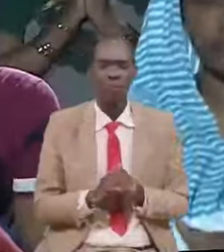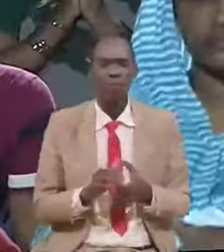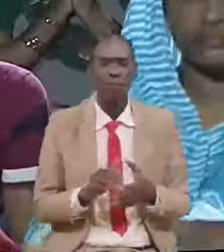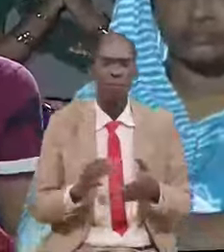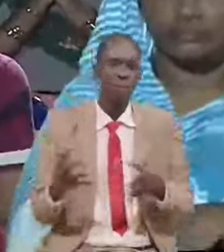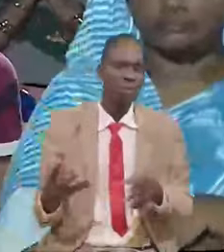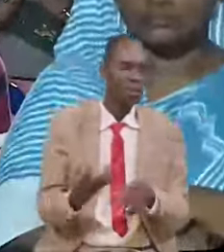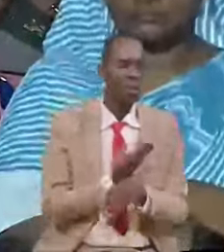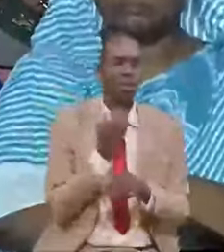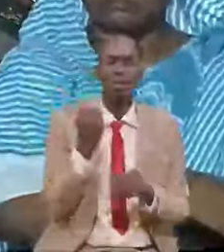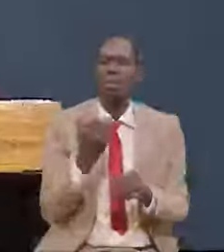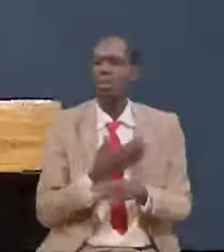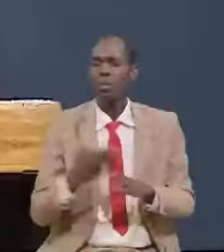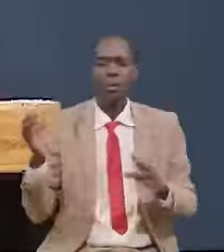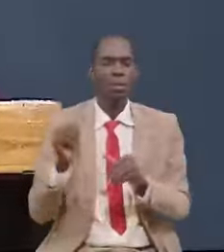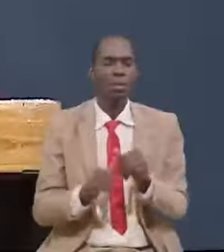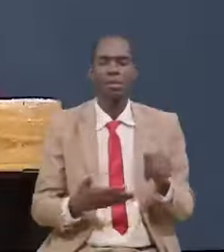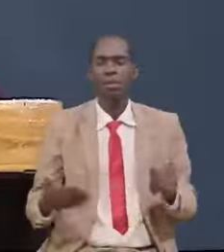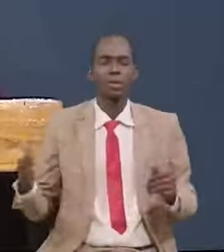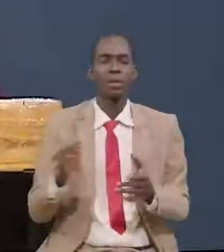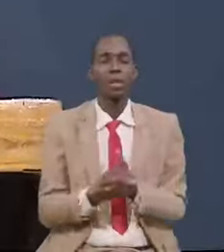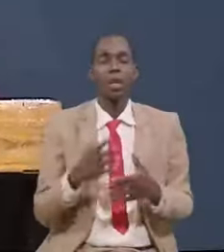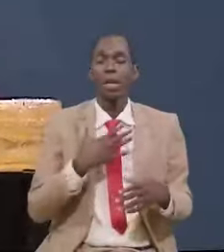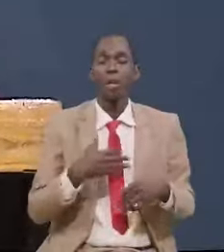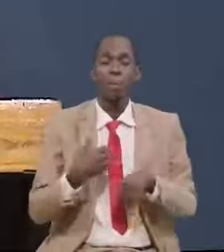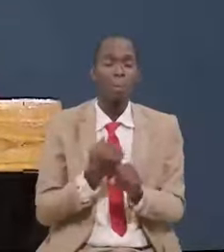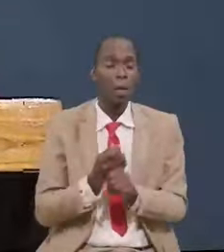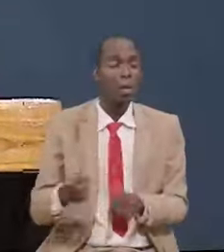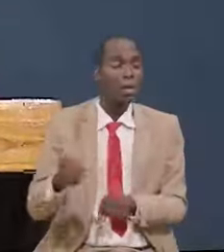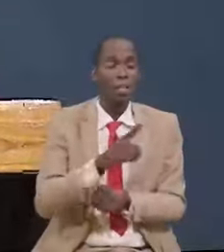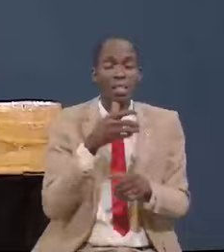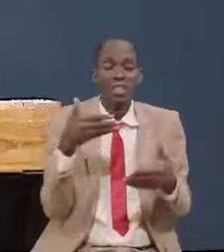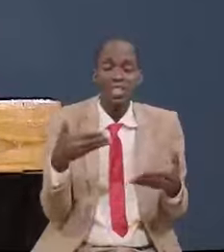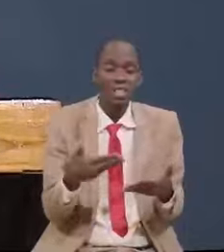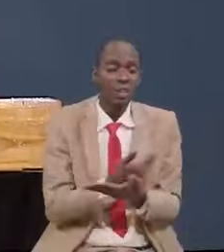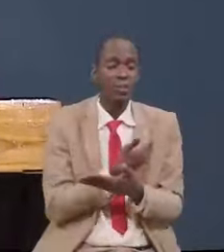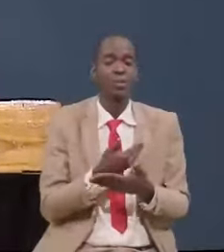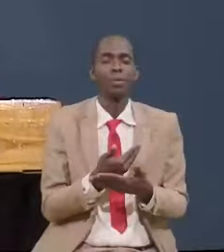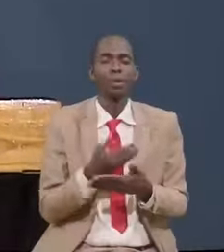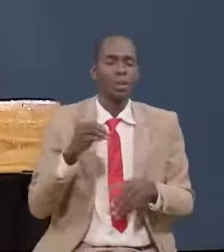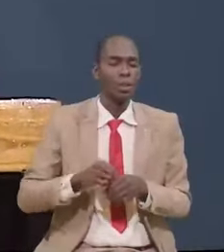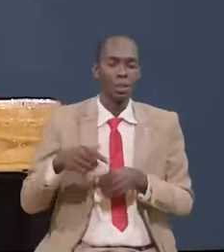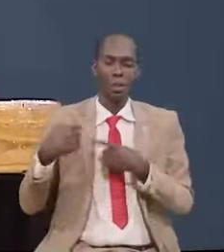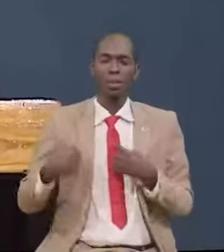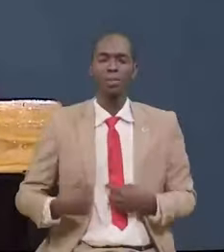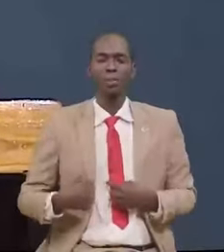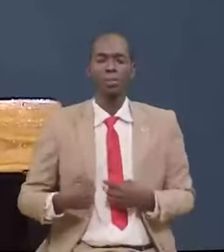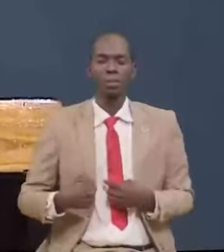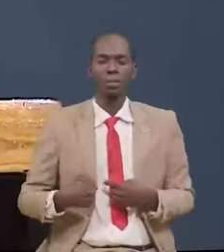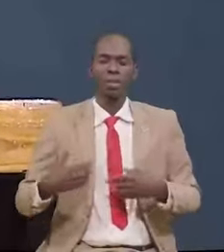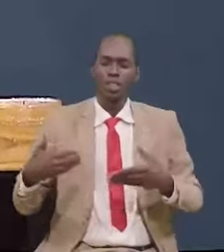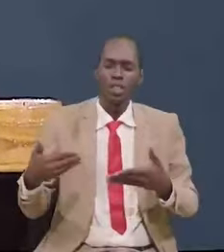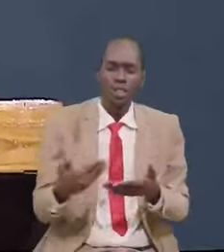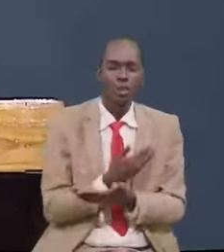Efface tout maintenant. Rends-les nouveaux. Nouveaux dans le cœur. Nouveaux dans